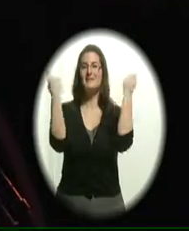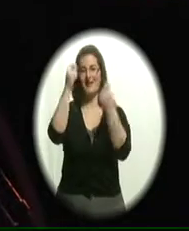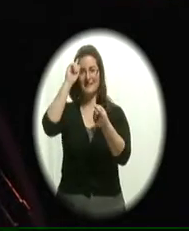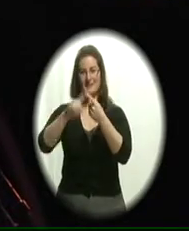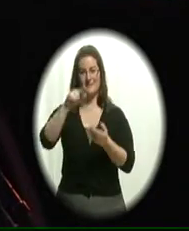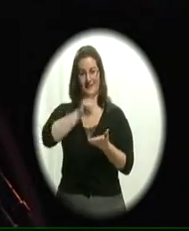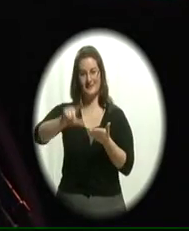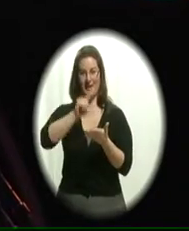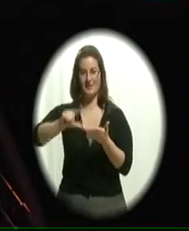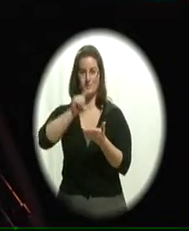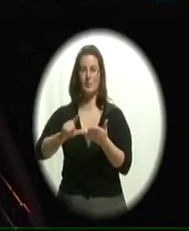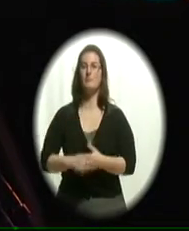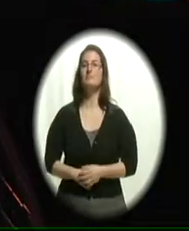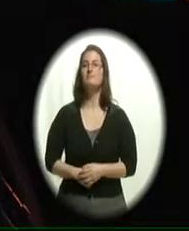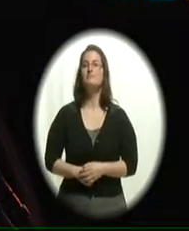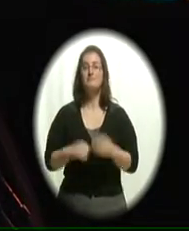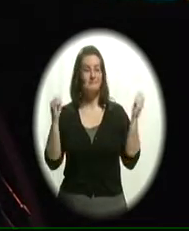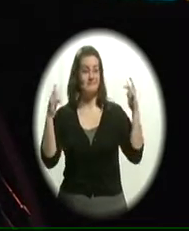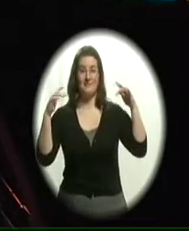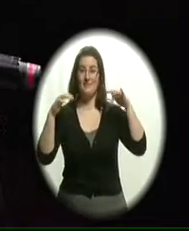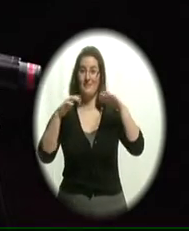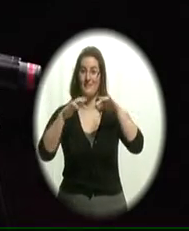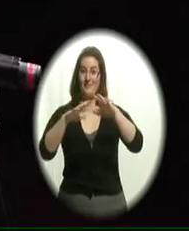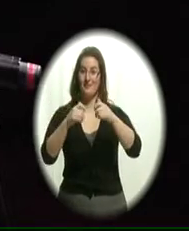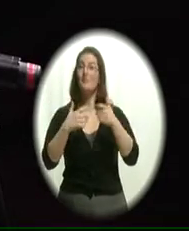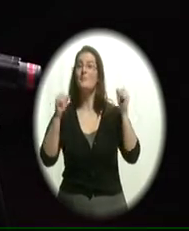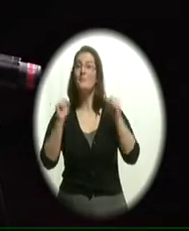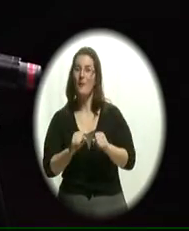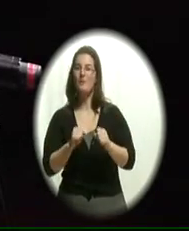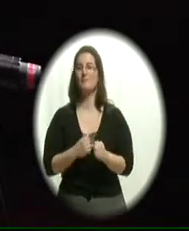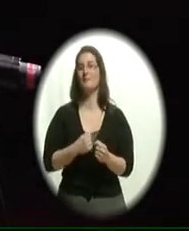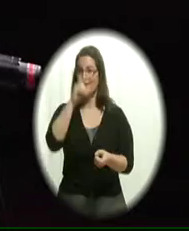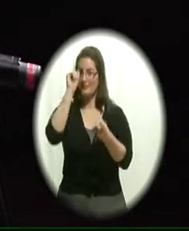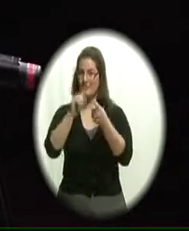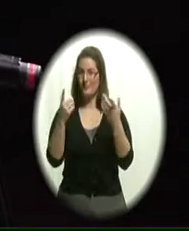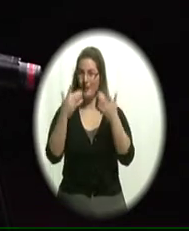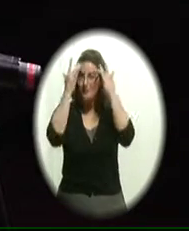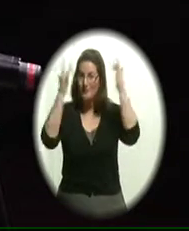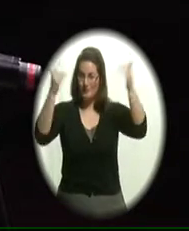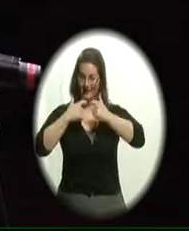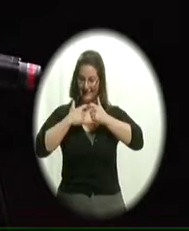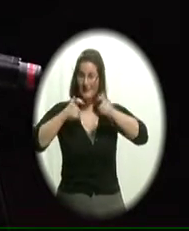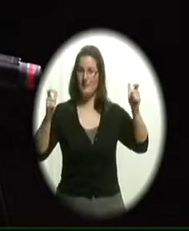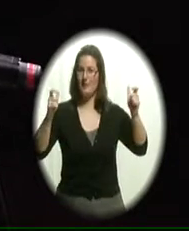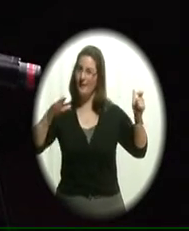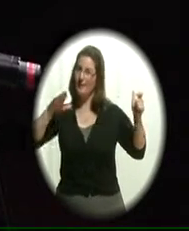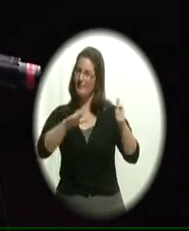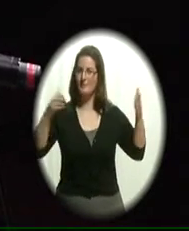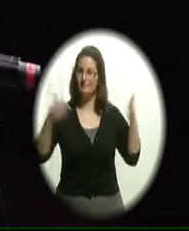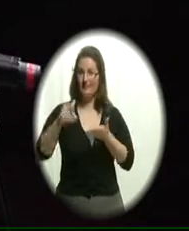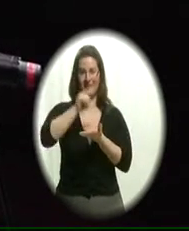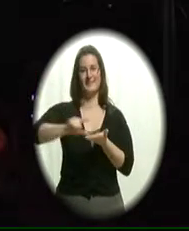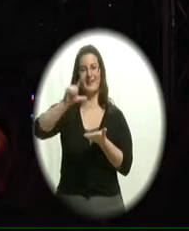Une manifestation ouverte à tous qui promeut un accès simple à la culture et particulièrement à la